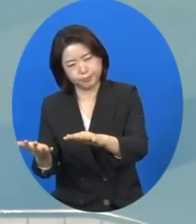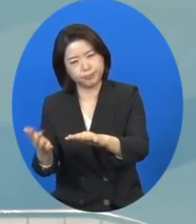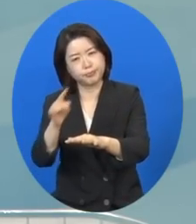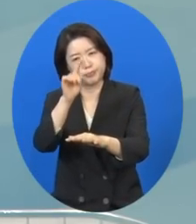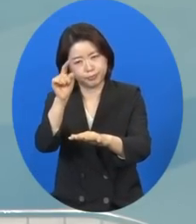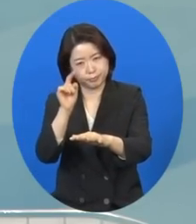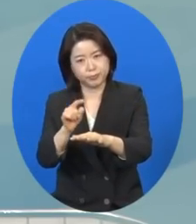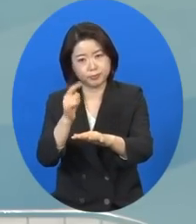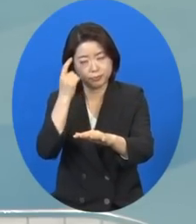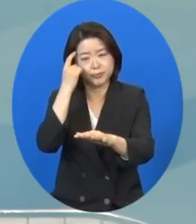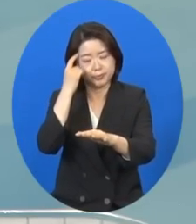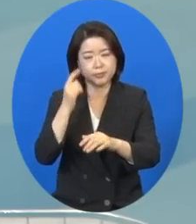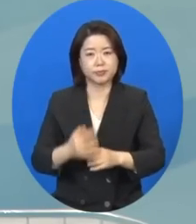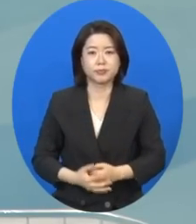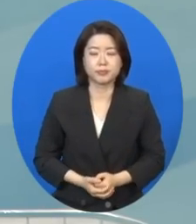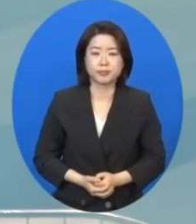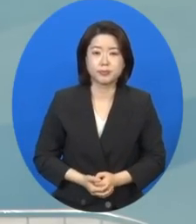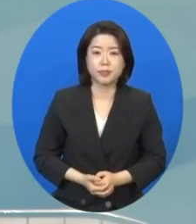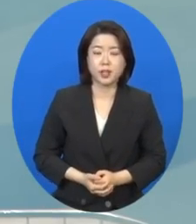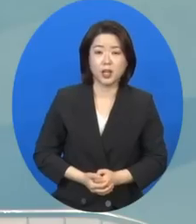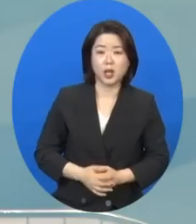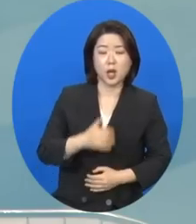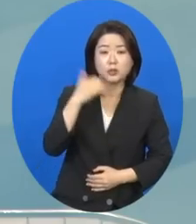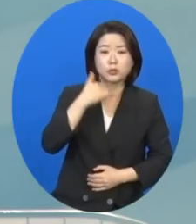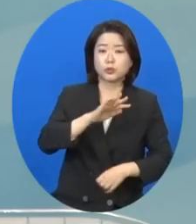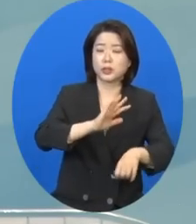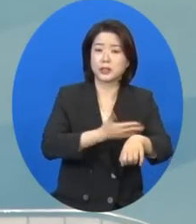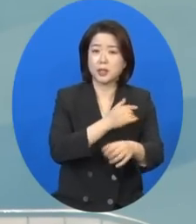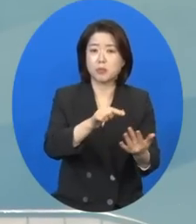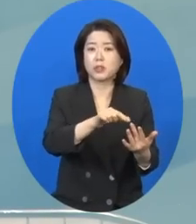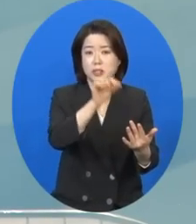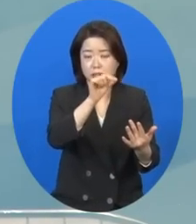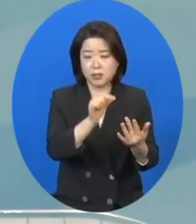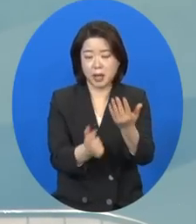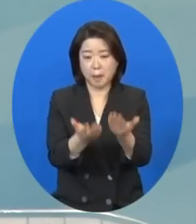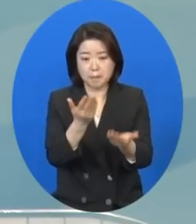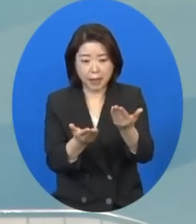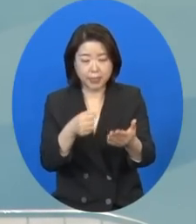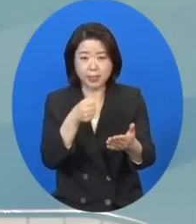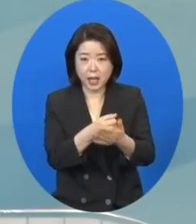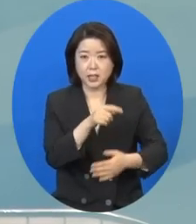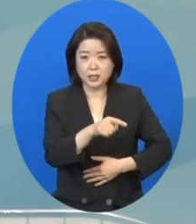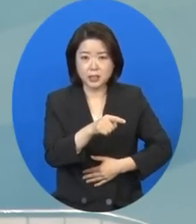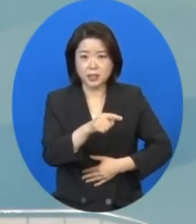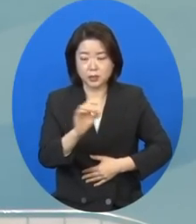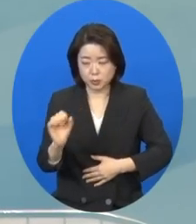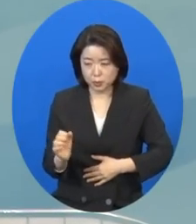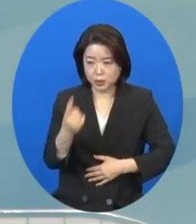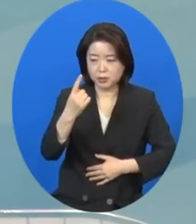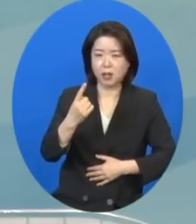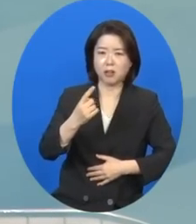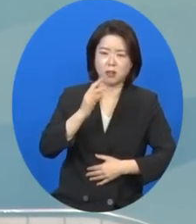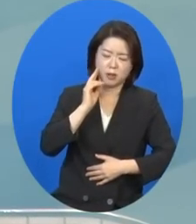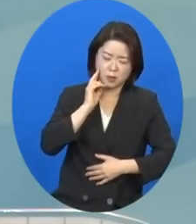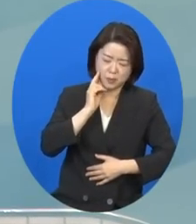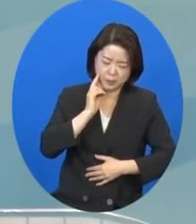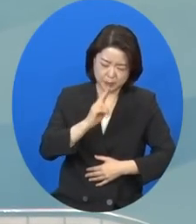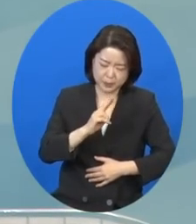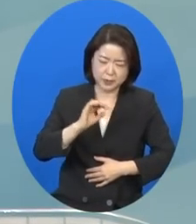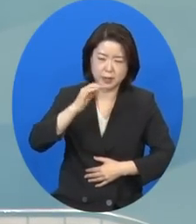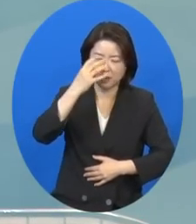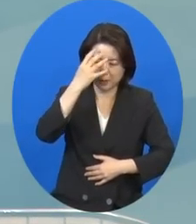잃었을까 하는 생각이 듭니다 능가의 잘못된 선택과 판단이 가져온 비극적인 사건이 아닐 수